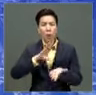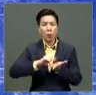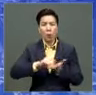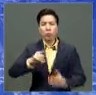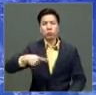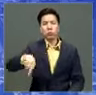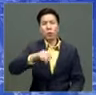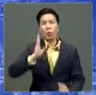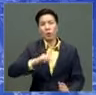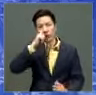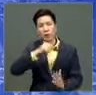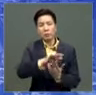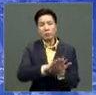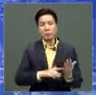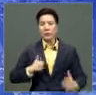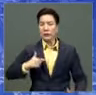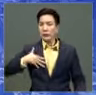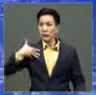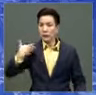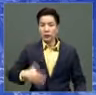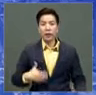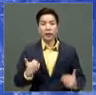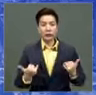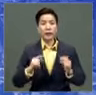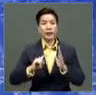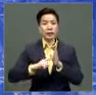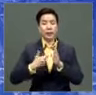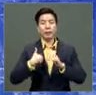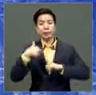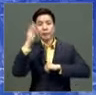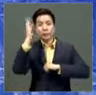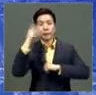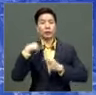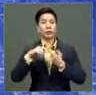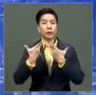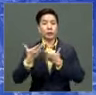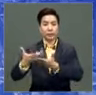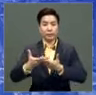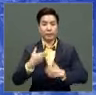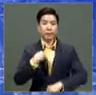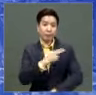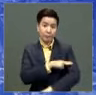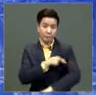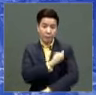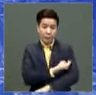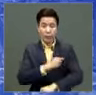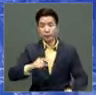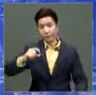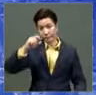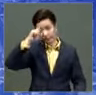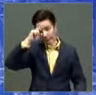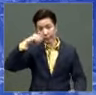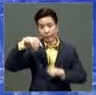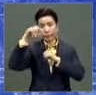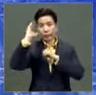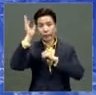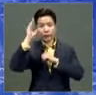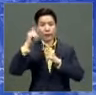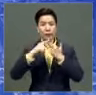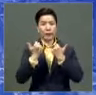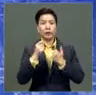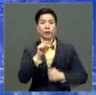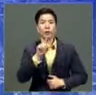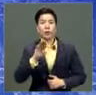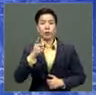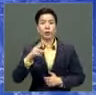ไม่สบายใจเมื่อวานนี้นะครับวันนี้ช่วงแรกเริ่มต้นการแถลงข่าวนะครับขออนุญาตเรียนเชิญท่านนายแพทย์ทวีสินวิษณุโยธินนะครับโฆษกส